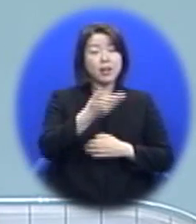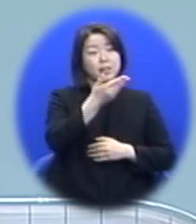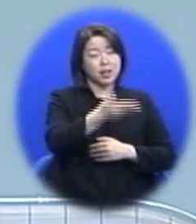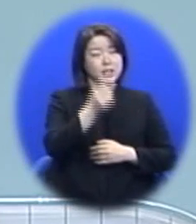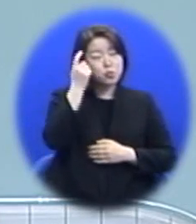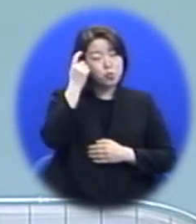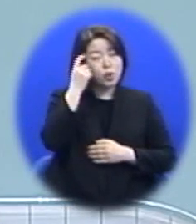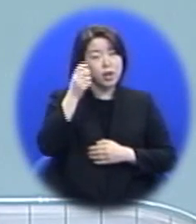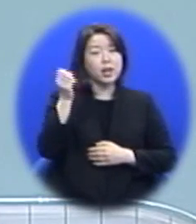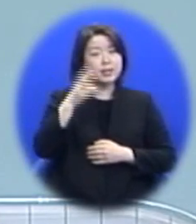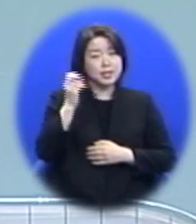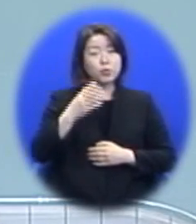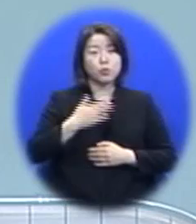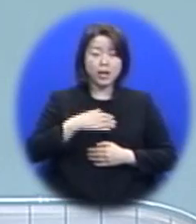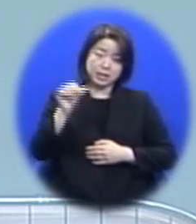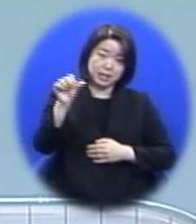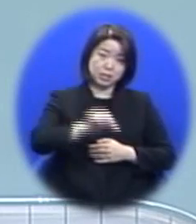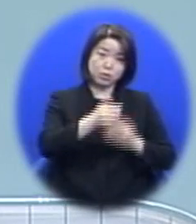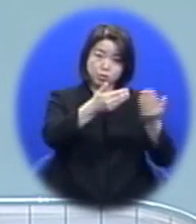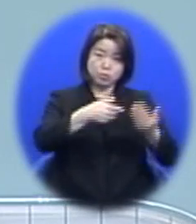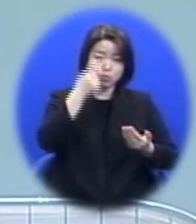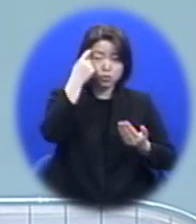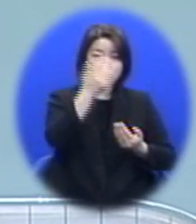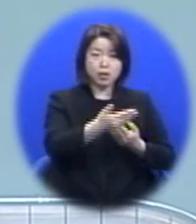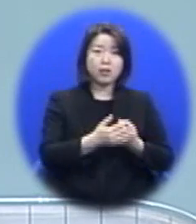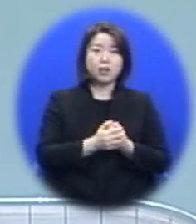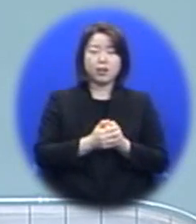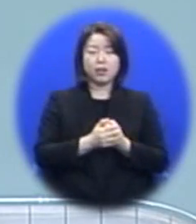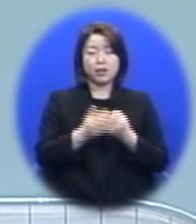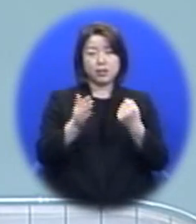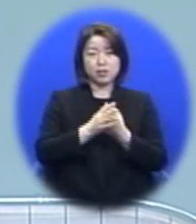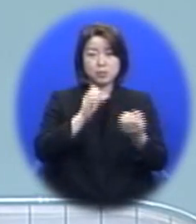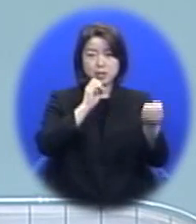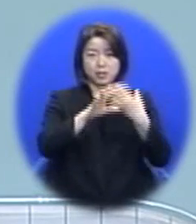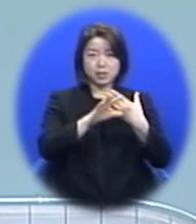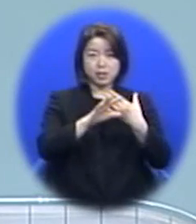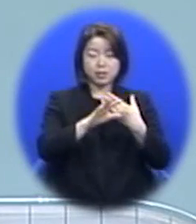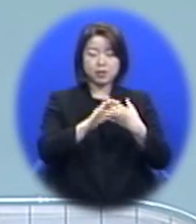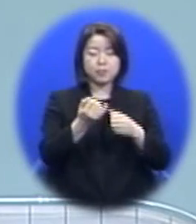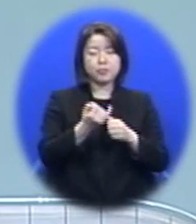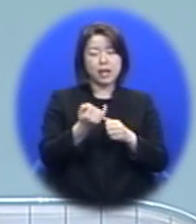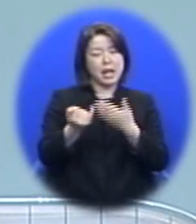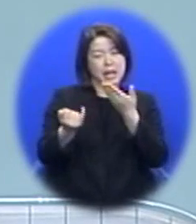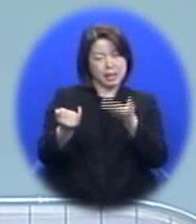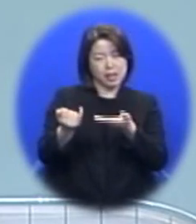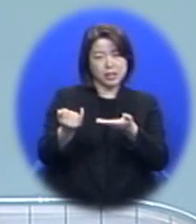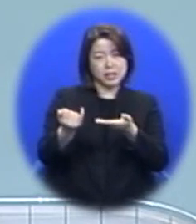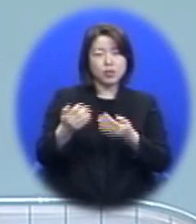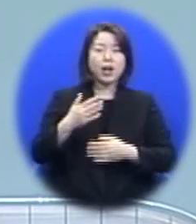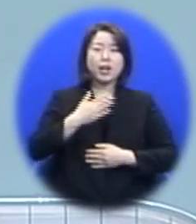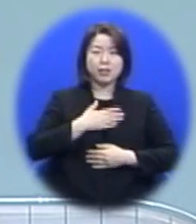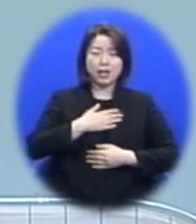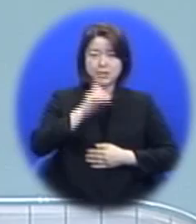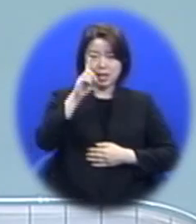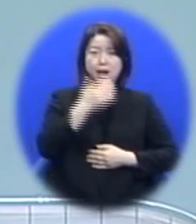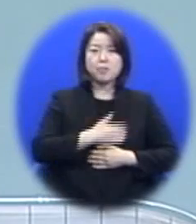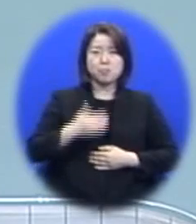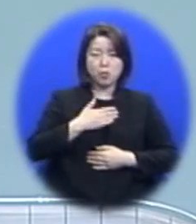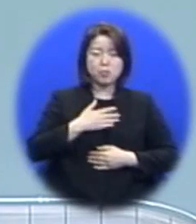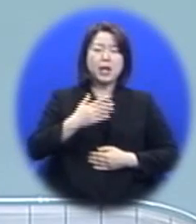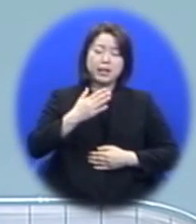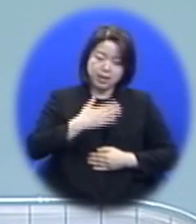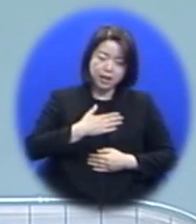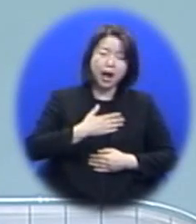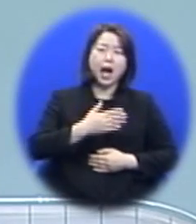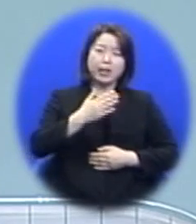자꾸 나한테 져주는 거야? 그러자 남편이 대답했습니다. 당신과 나는 한 몸인데 내가 나와 싸워 이겨서